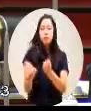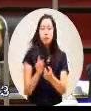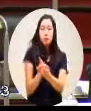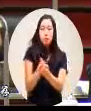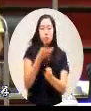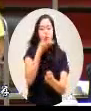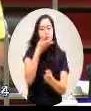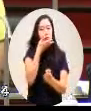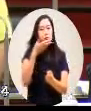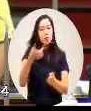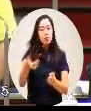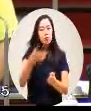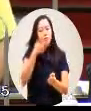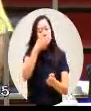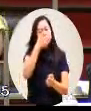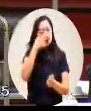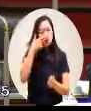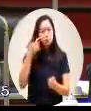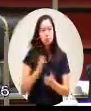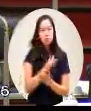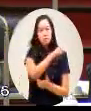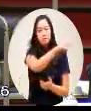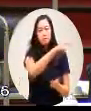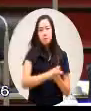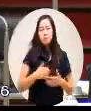务比较怠慢一点啊，